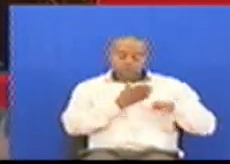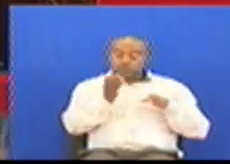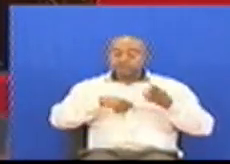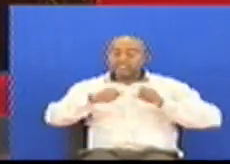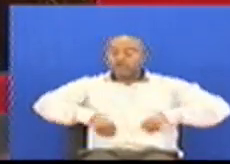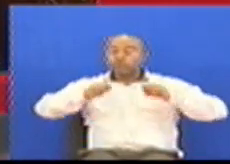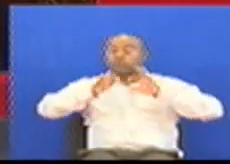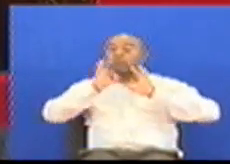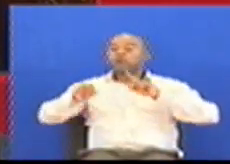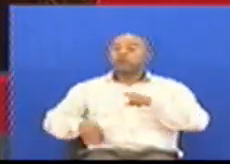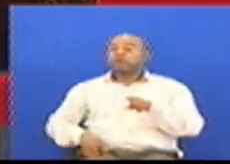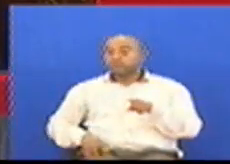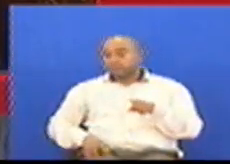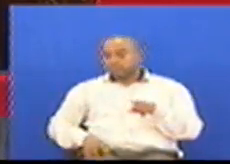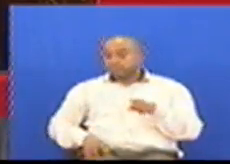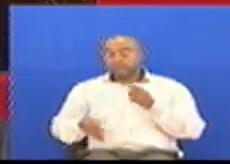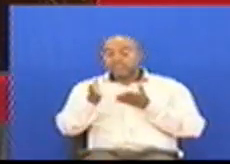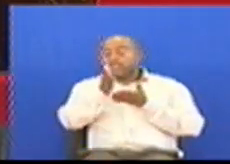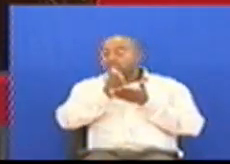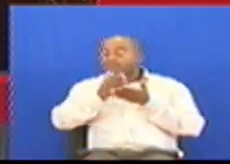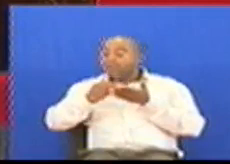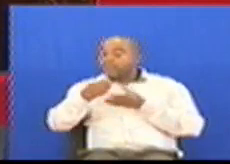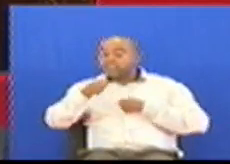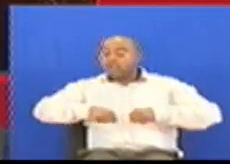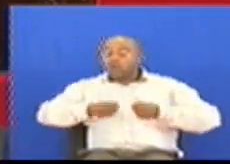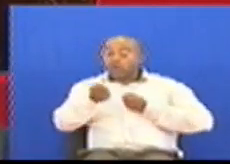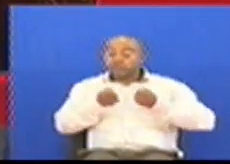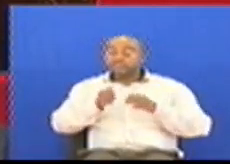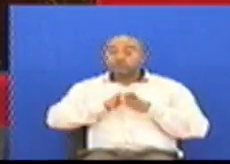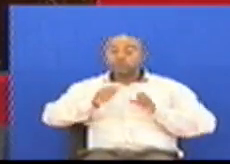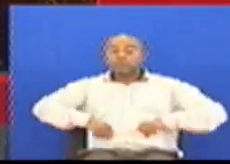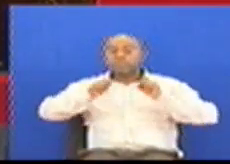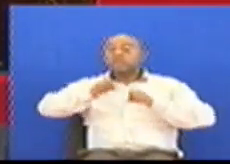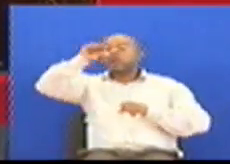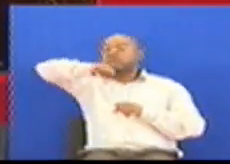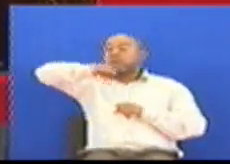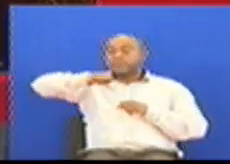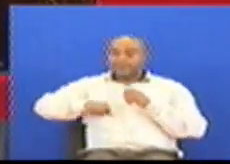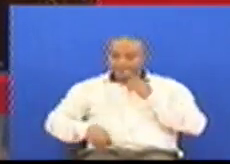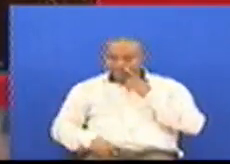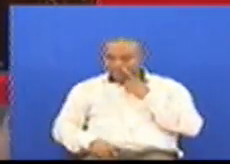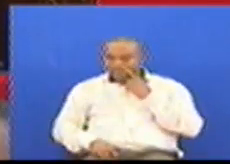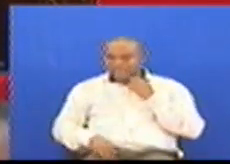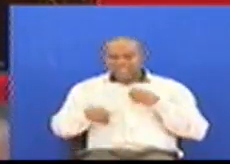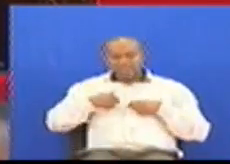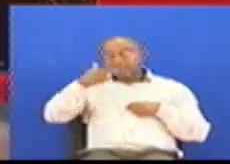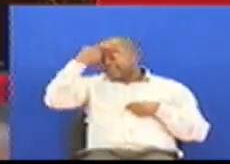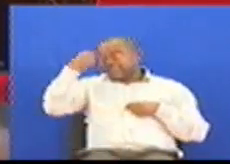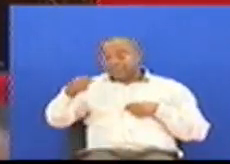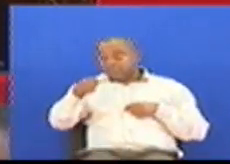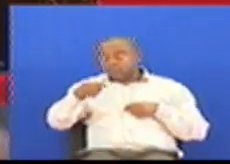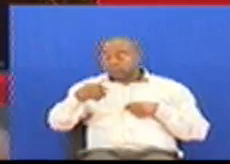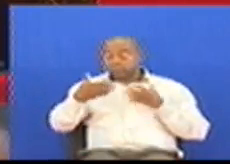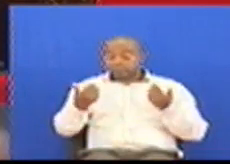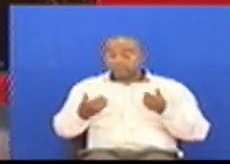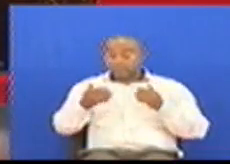yangu limetokea baadhi ya wakurugenzi wanatumia madaraka vibaya. Mimi siamini kama mheshimiwa Magufuli amewatuma wakurugenzi wanunue